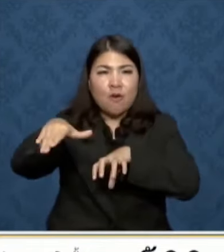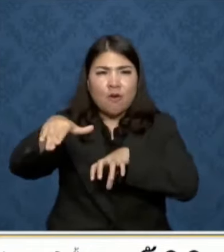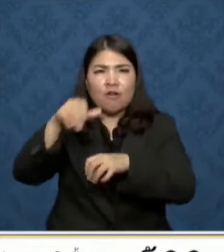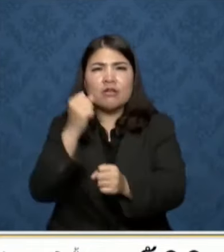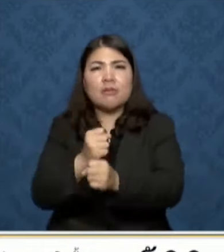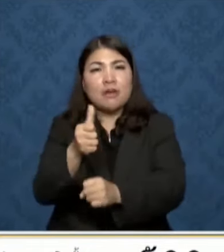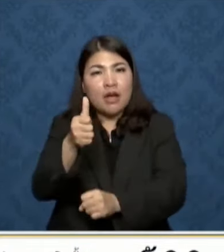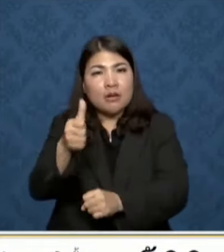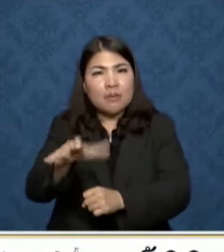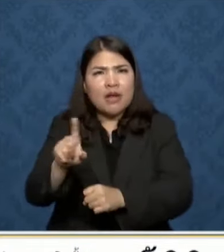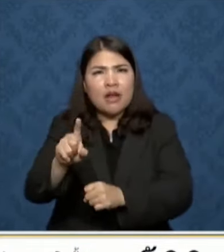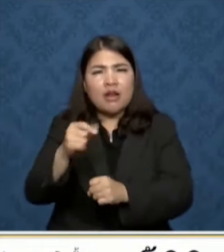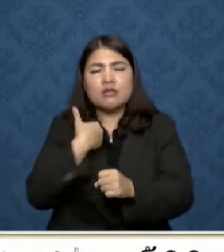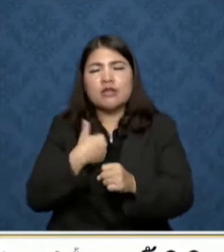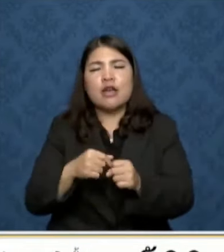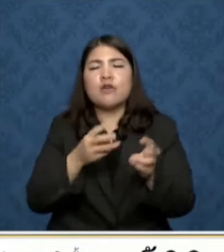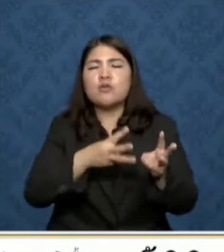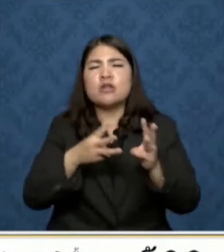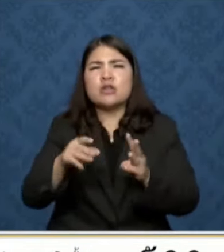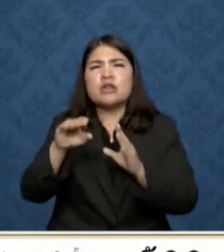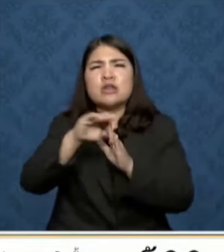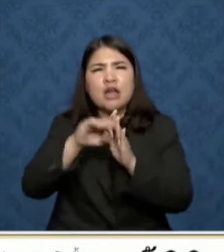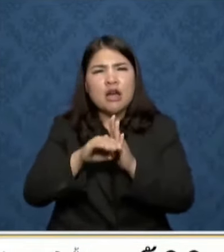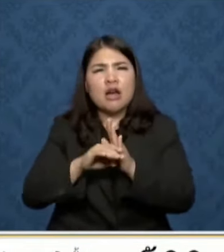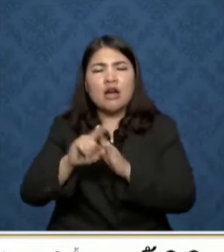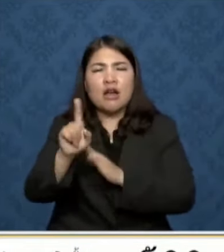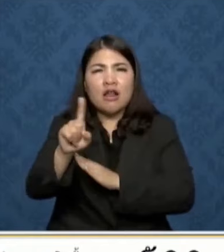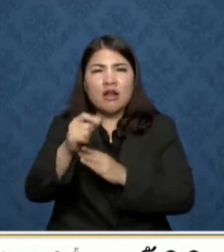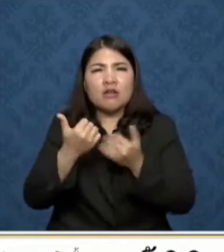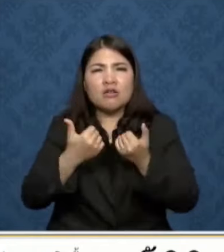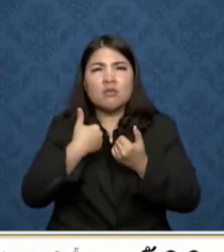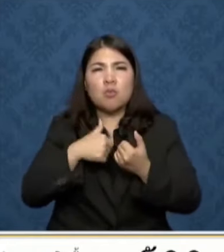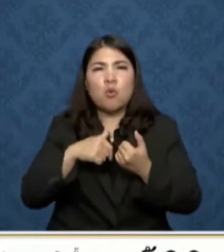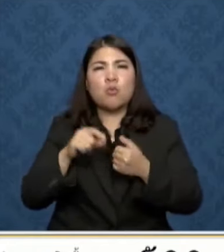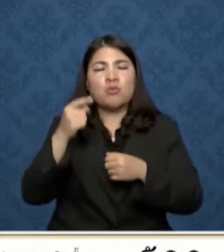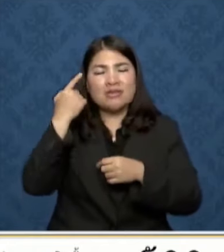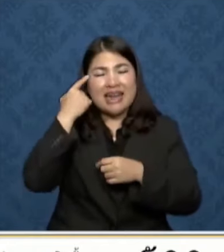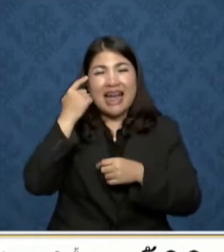แล้วใช้หกเกน อะไรผมไม่ได้ไม่เห็นดวยกัการทำแบนี้นะครั